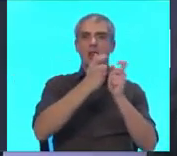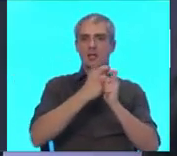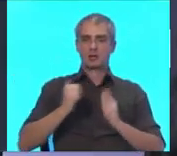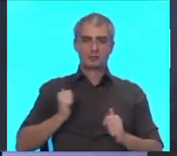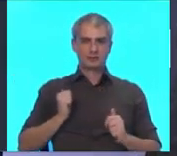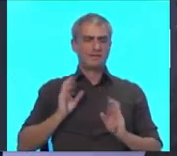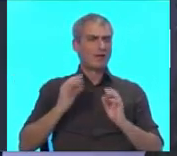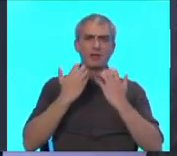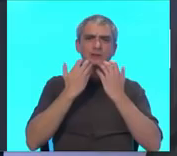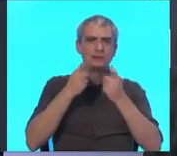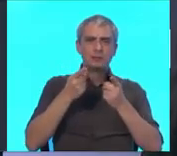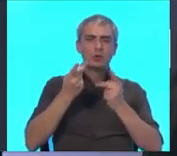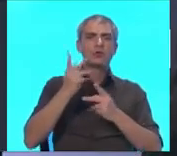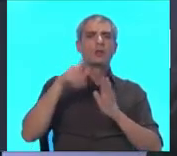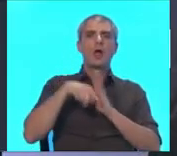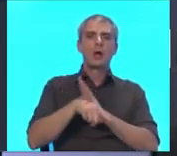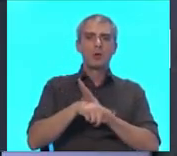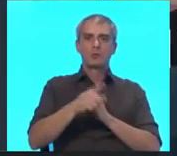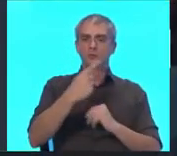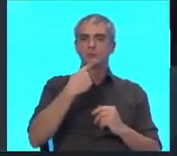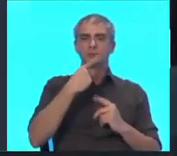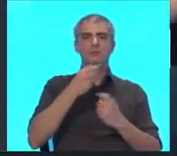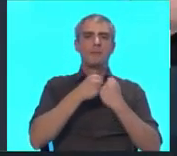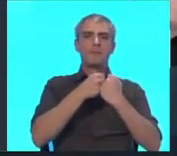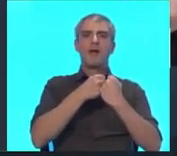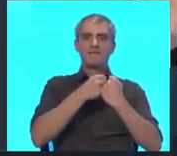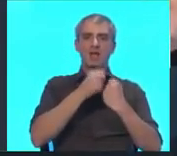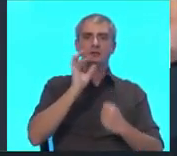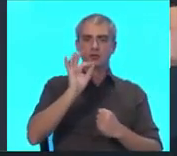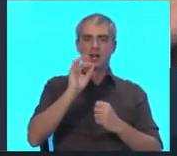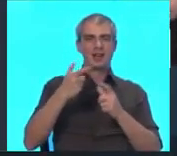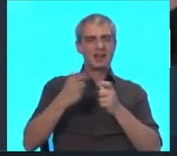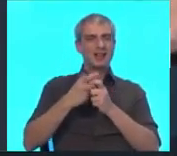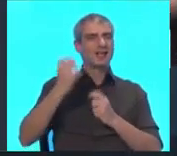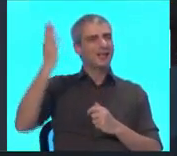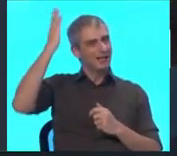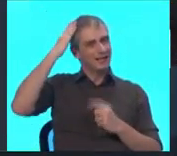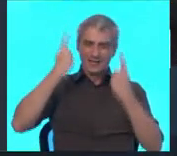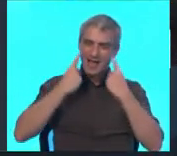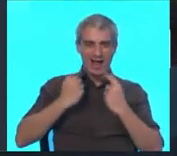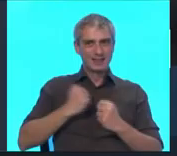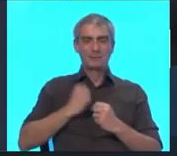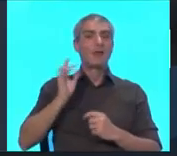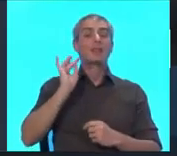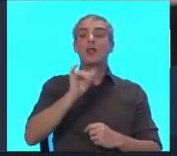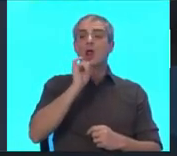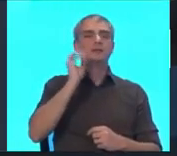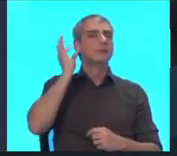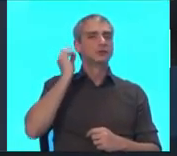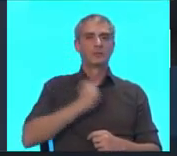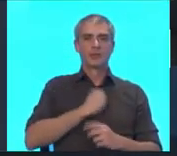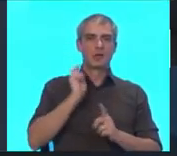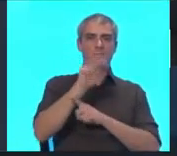הסיפור כאן יותר עמוק, מדובר כאן על המאבק של הזרם החרדי-לאומי נגד שירות נשים דתיות בצבא,